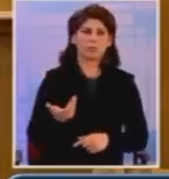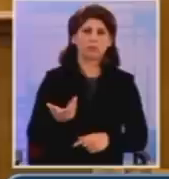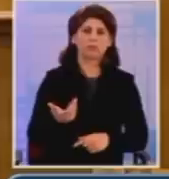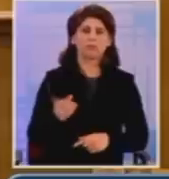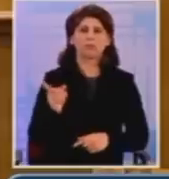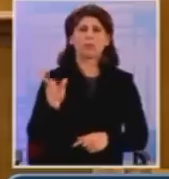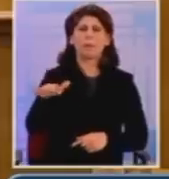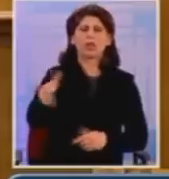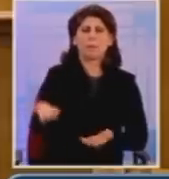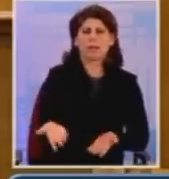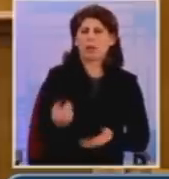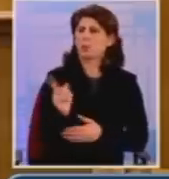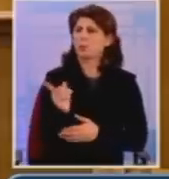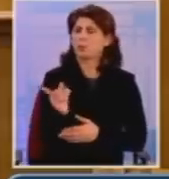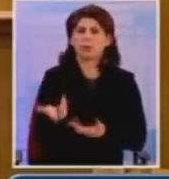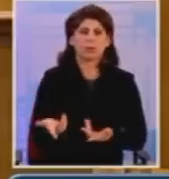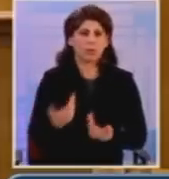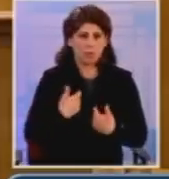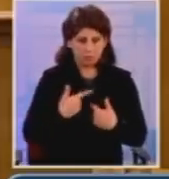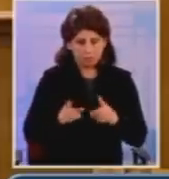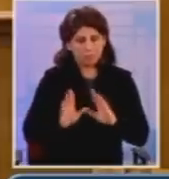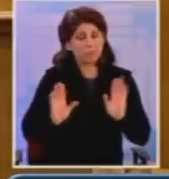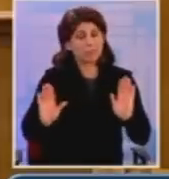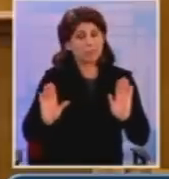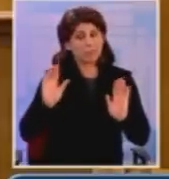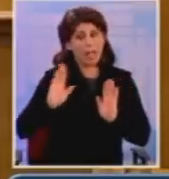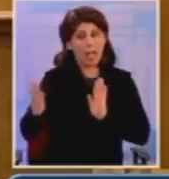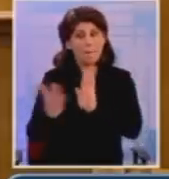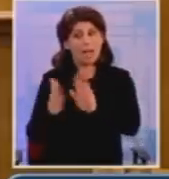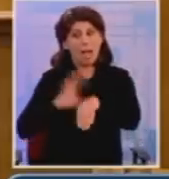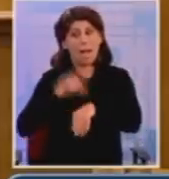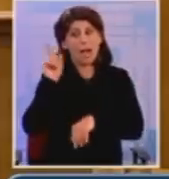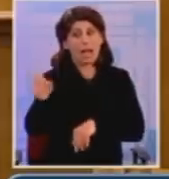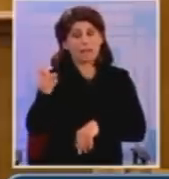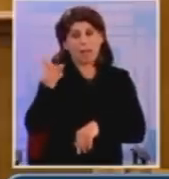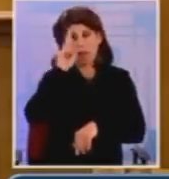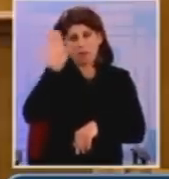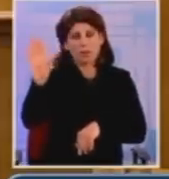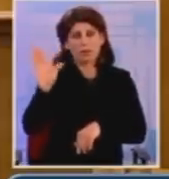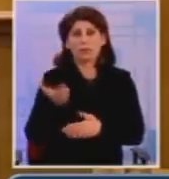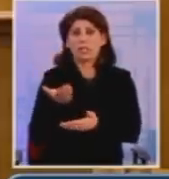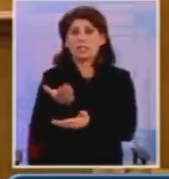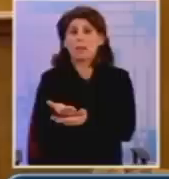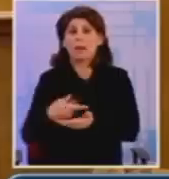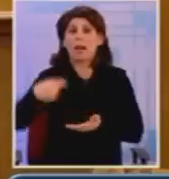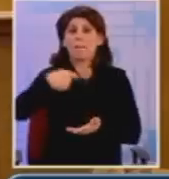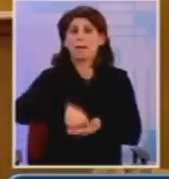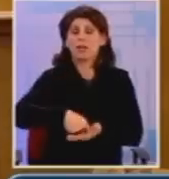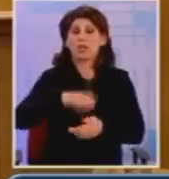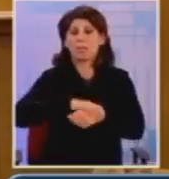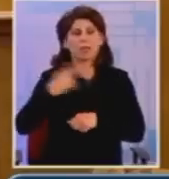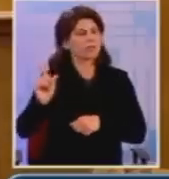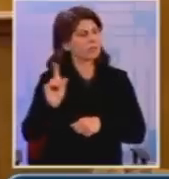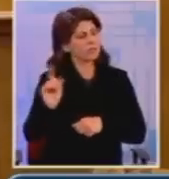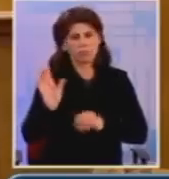το δάκτυλο απέναντι στον υποτιθέμενο αμαρτωλό, ζητώντας του να πληρώσει για τις αμαρτίες